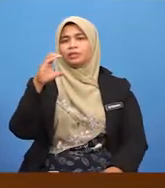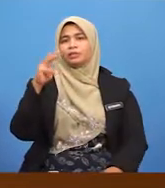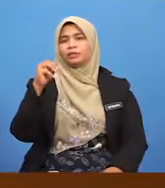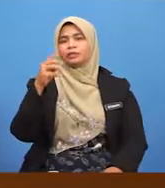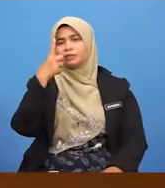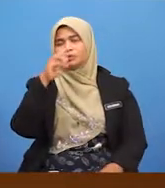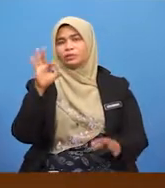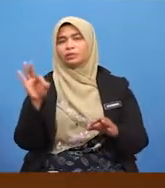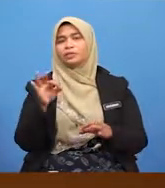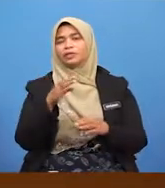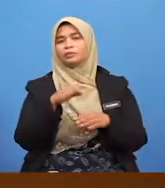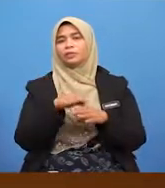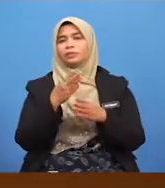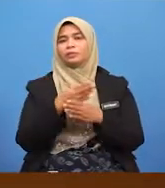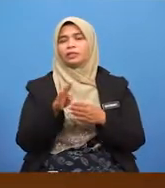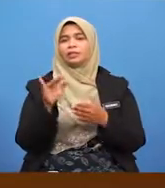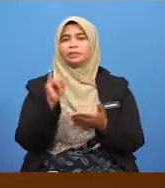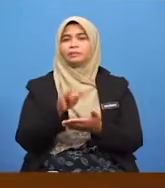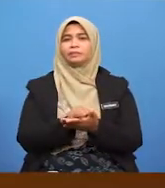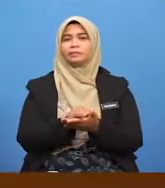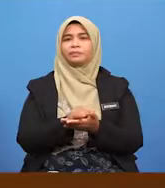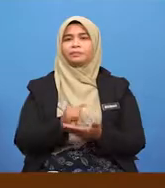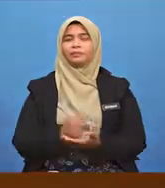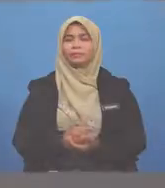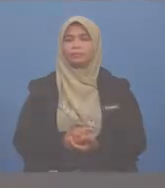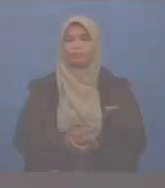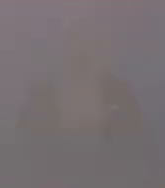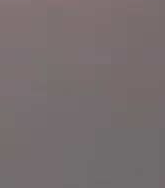kita jahit pada bagian tersebut